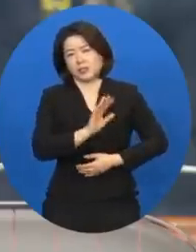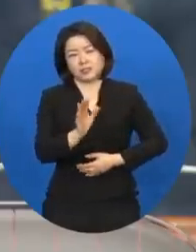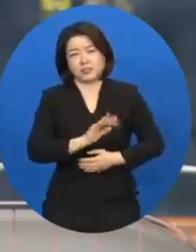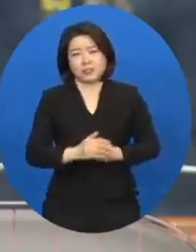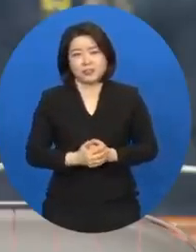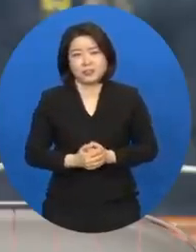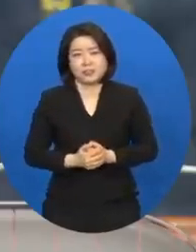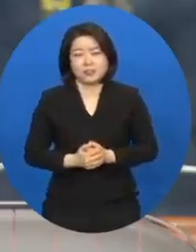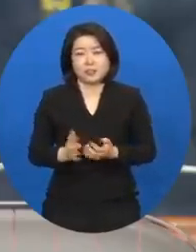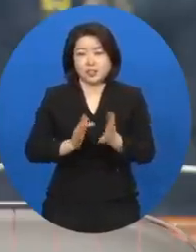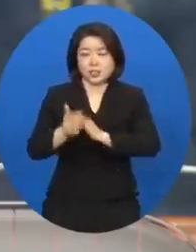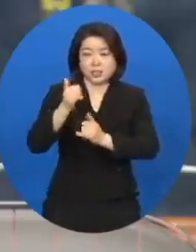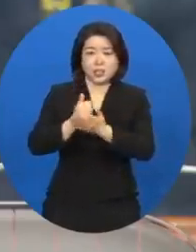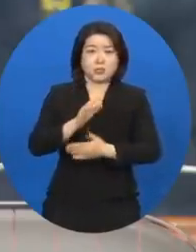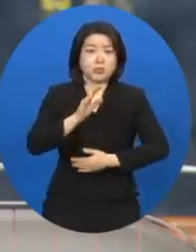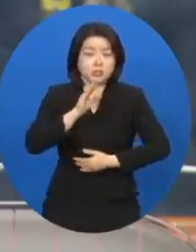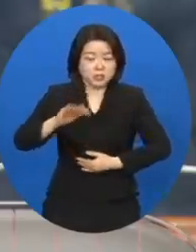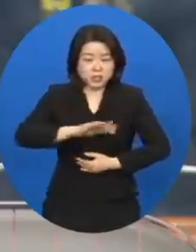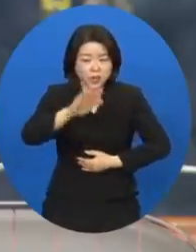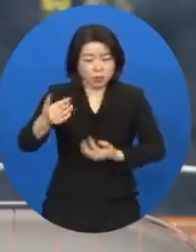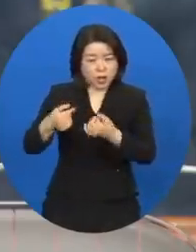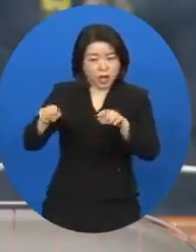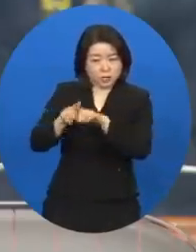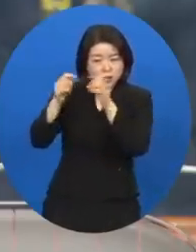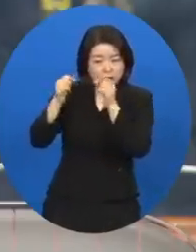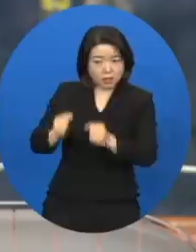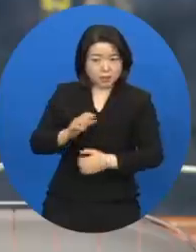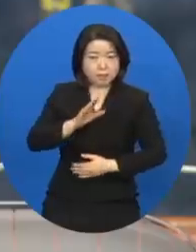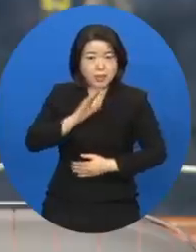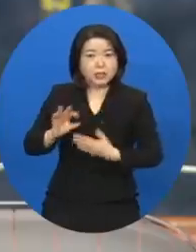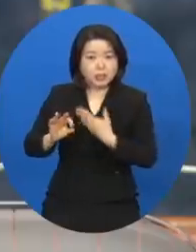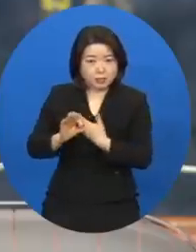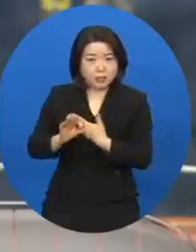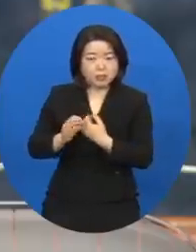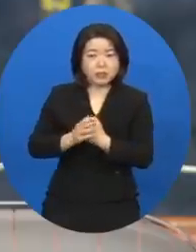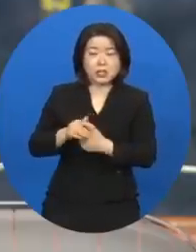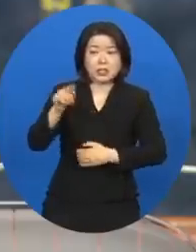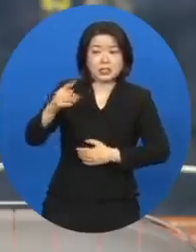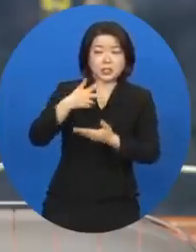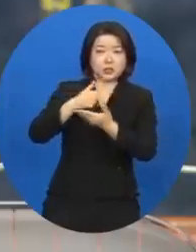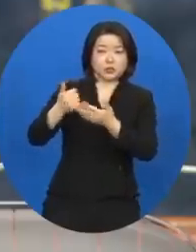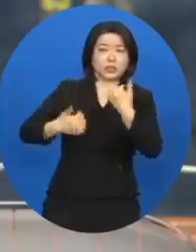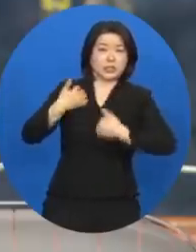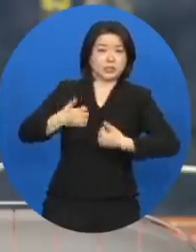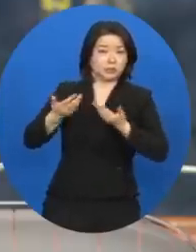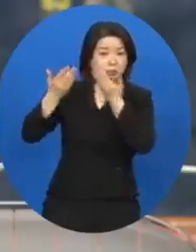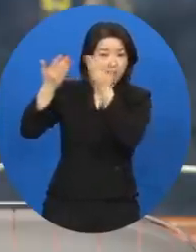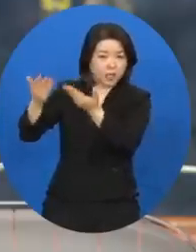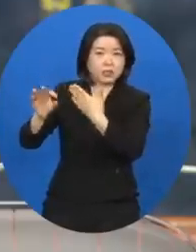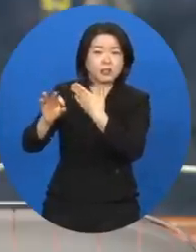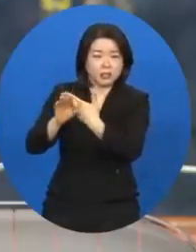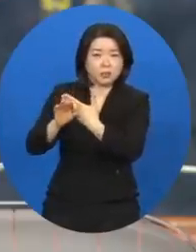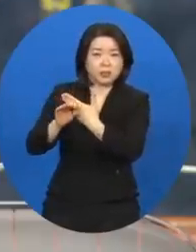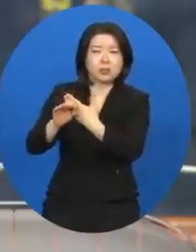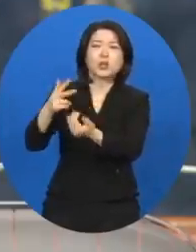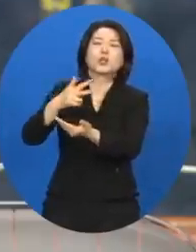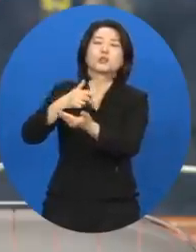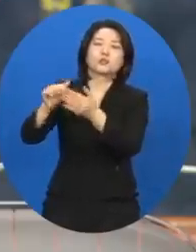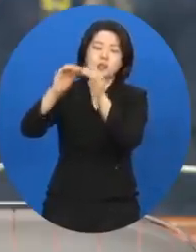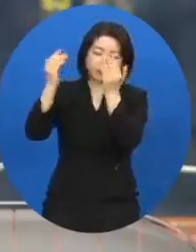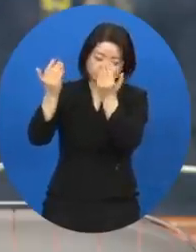예수님이 진짜 우리와 함께 계신 게 맞다면, 그리고 우리가 그 주님을 기쁘시게 하면 주님이 해결해